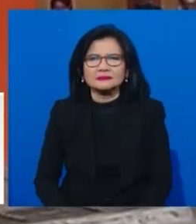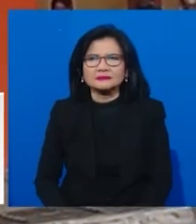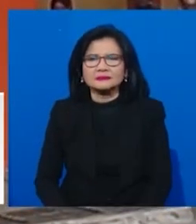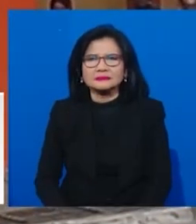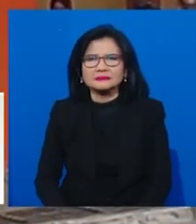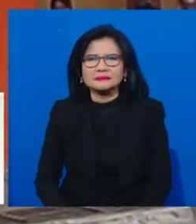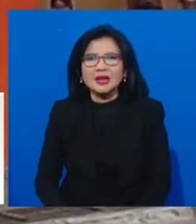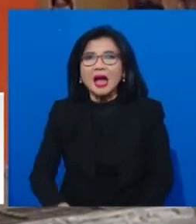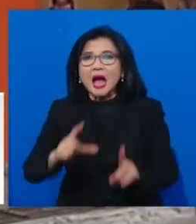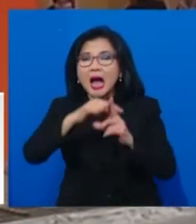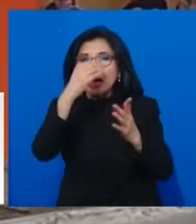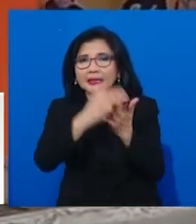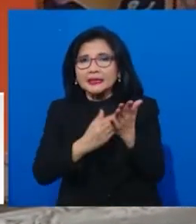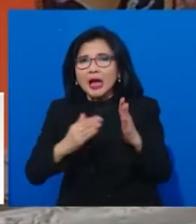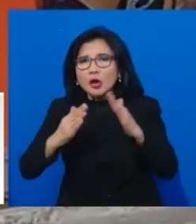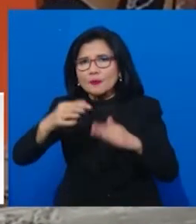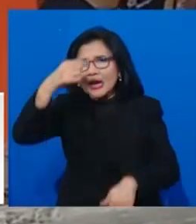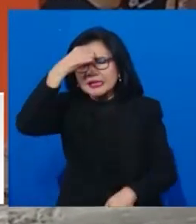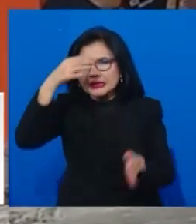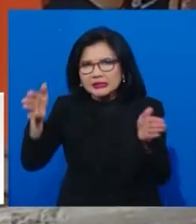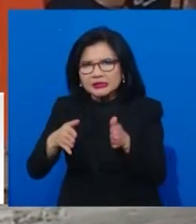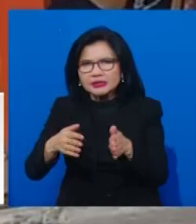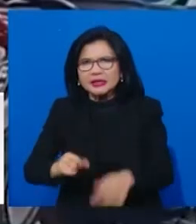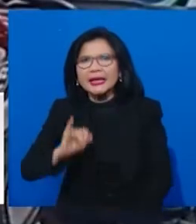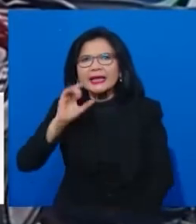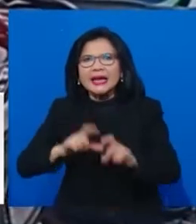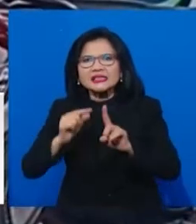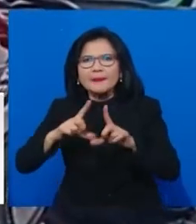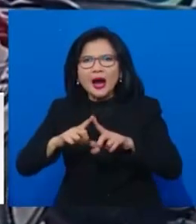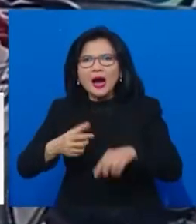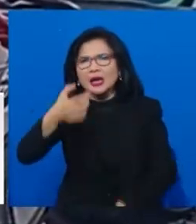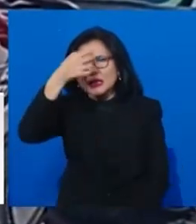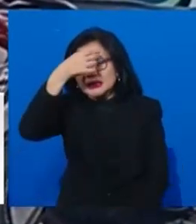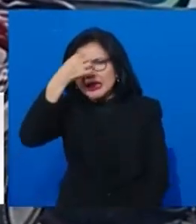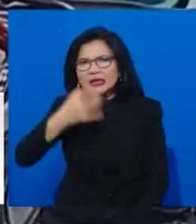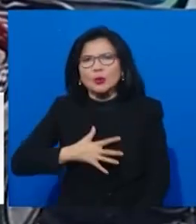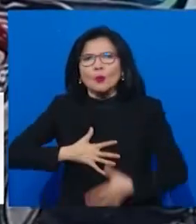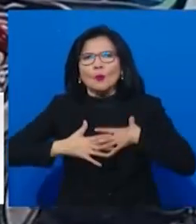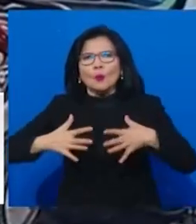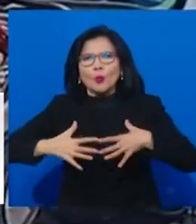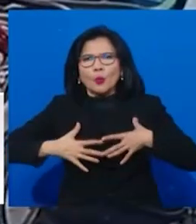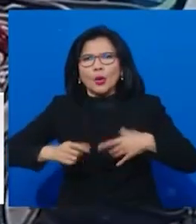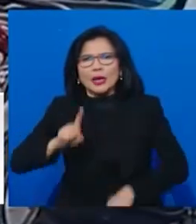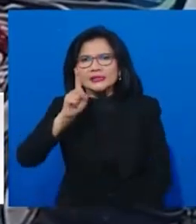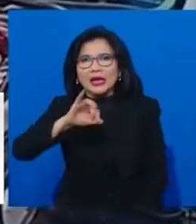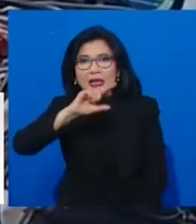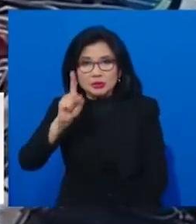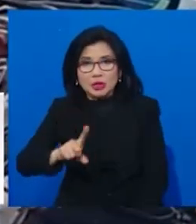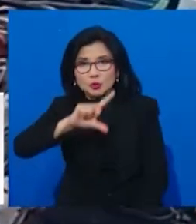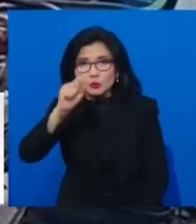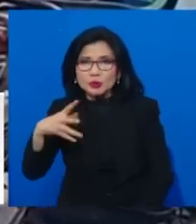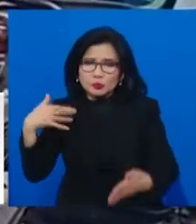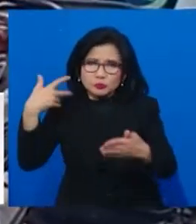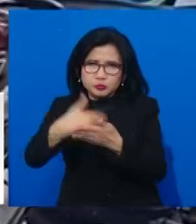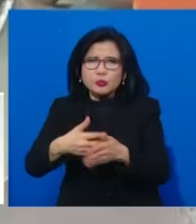Berdasarkan data puskesmas Kecamatan Jawilan, infeksi saluran pernapasan akut dalam satu bulan terakhir banyak dialami anak usia di bawah